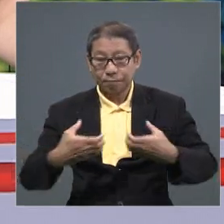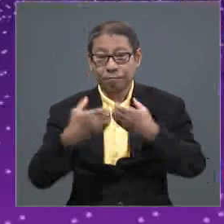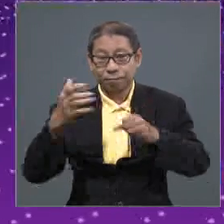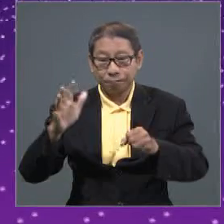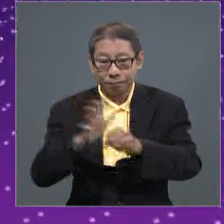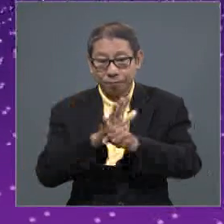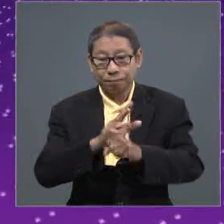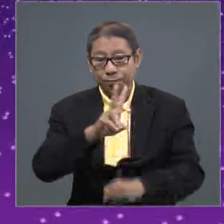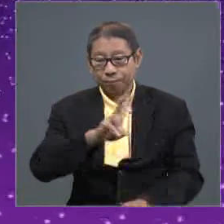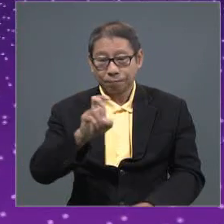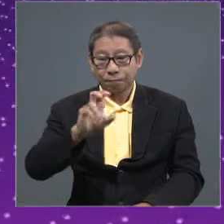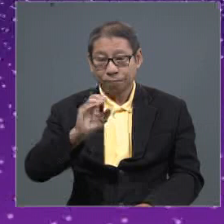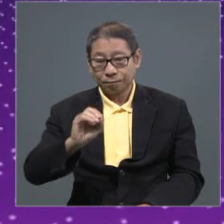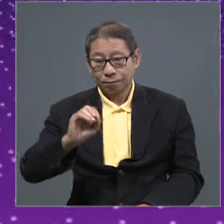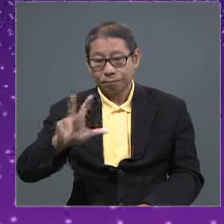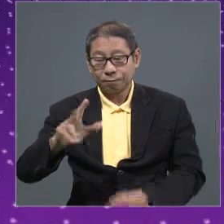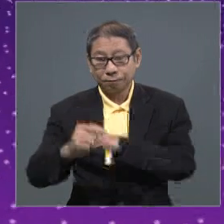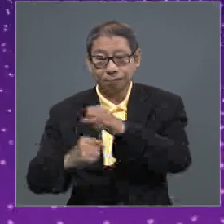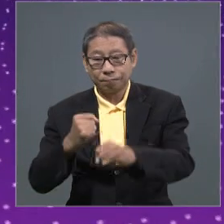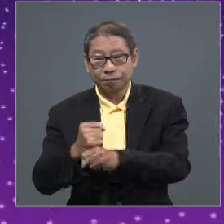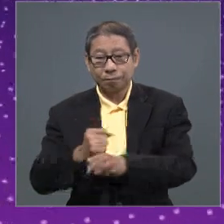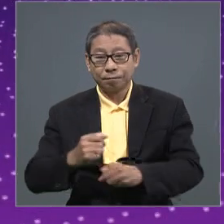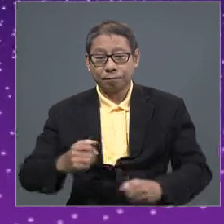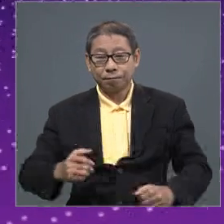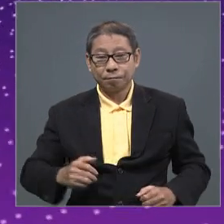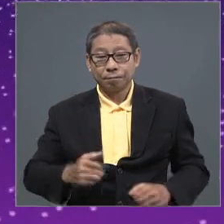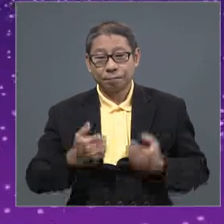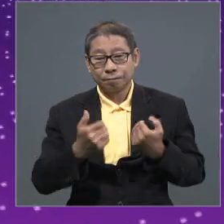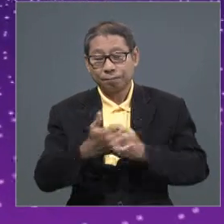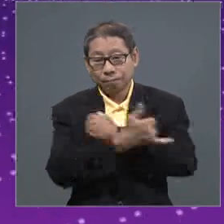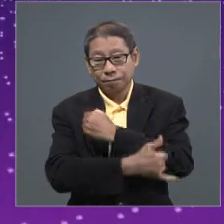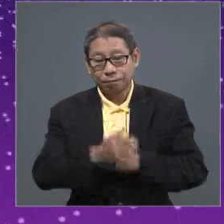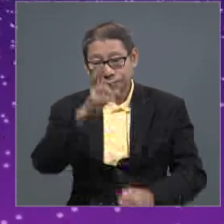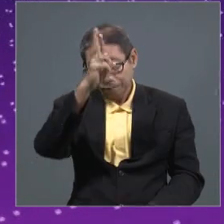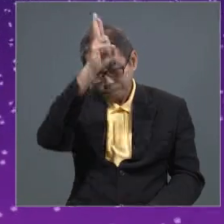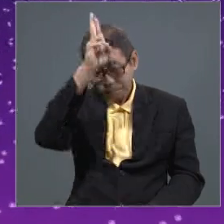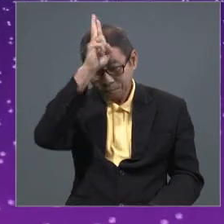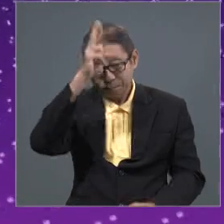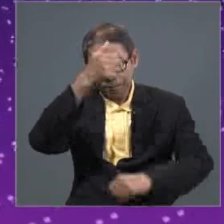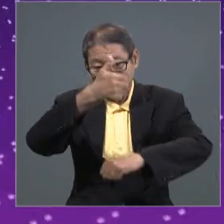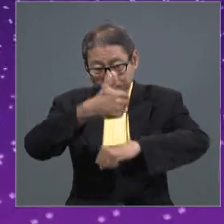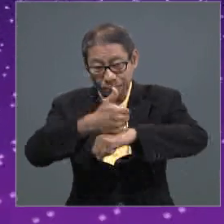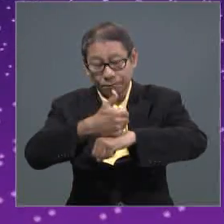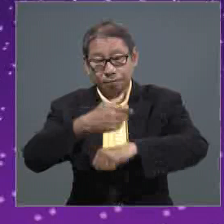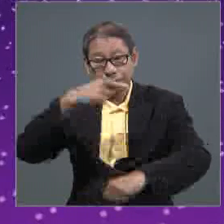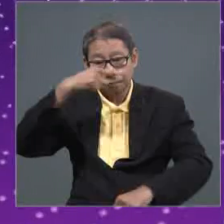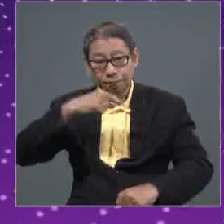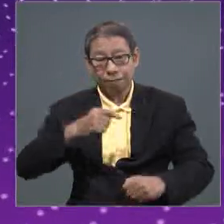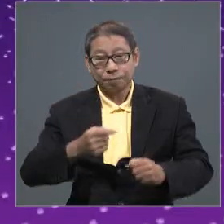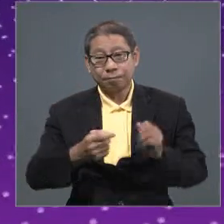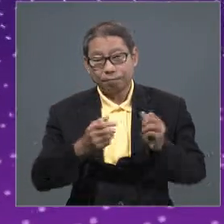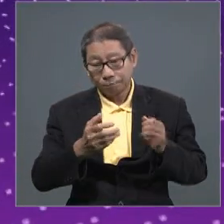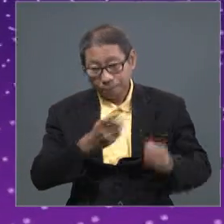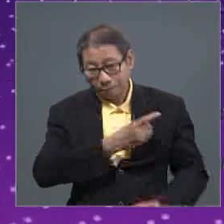ครบรอบ 203ปีวันเอกราชสาธารณรัฐเปรูครับซึ่งก็มีหัวหน้าส่วนราชการของไทยร่วมแสดงความยิน